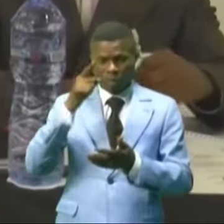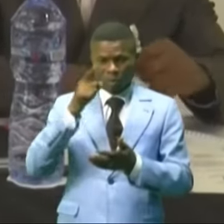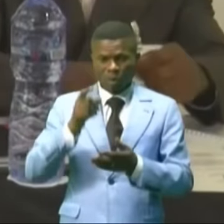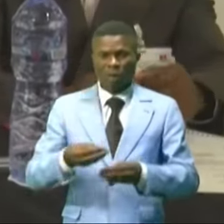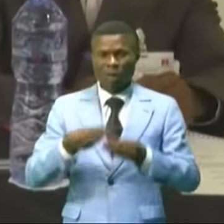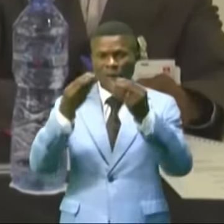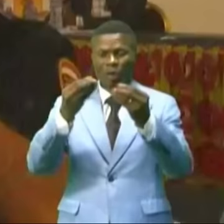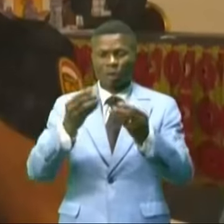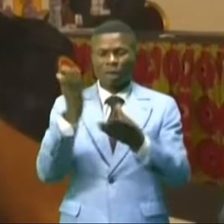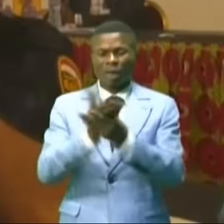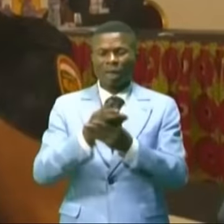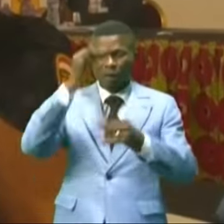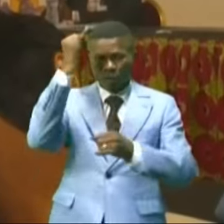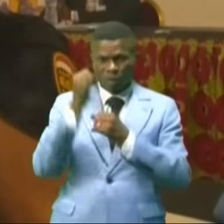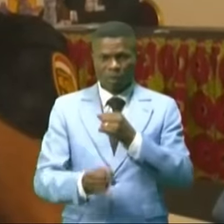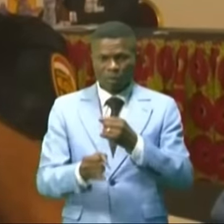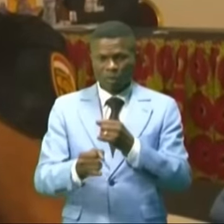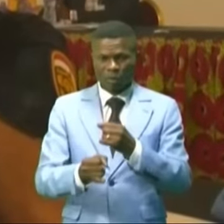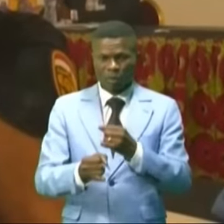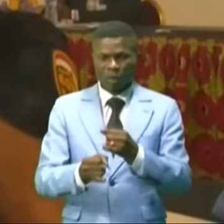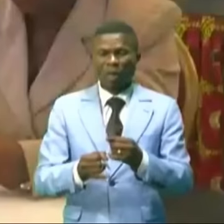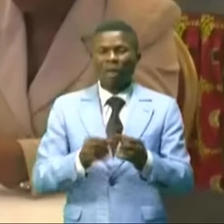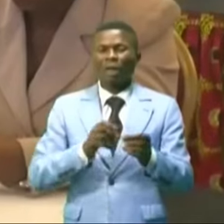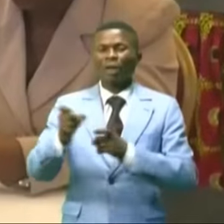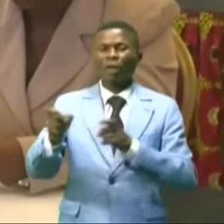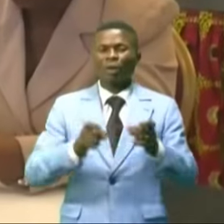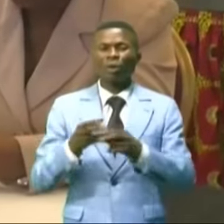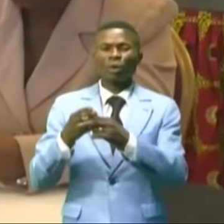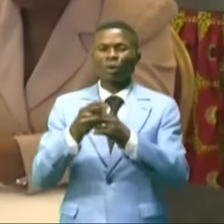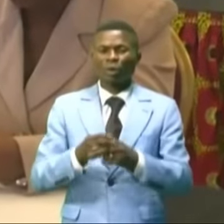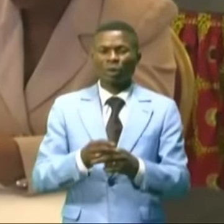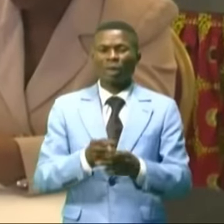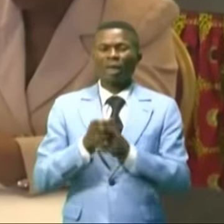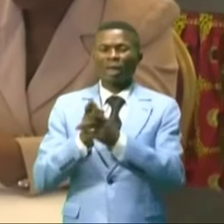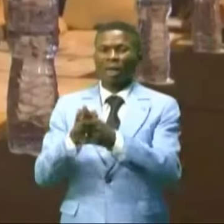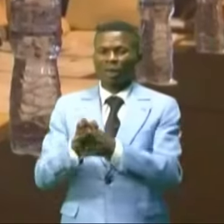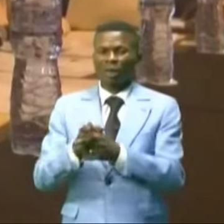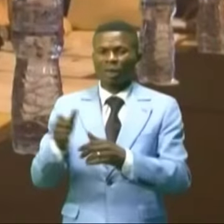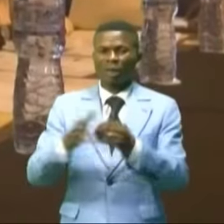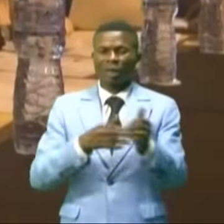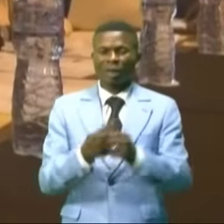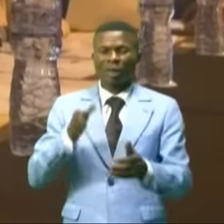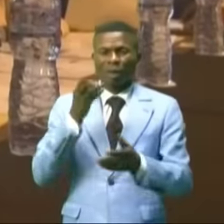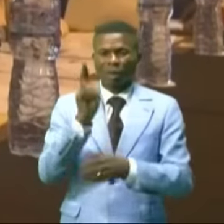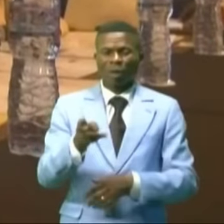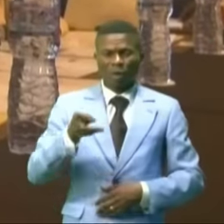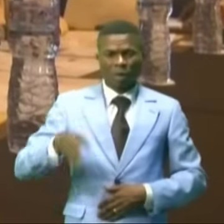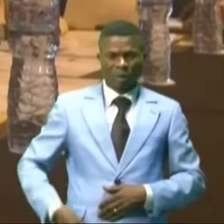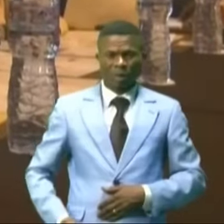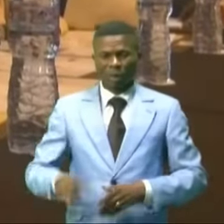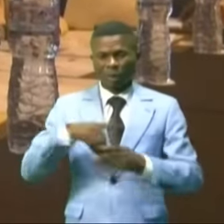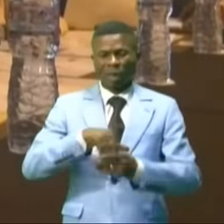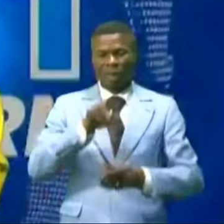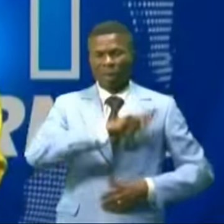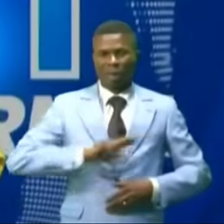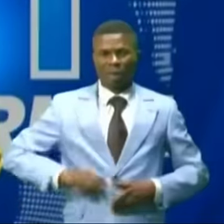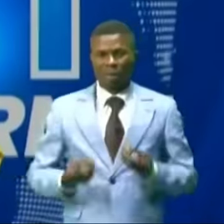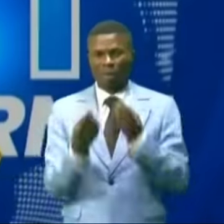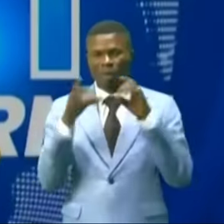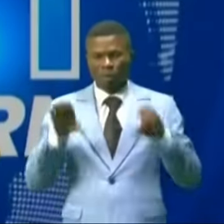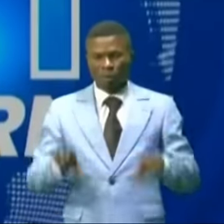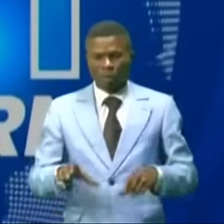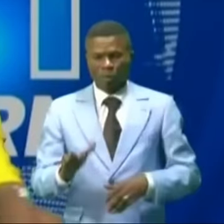document final qui sera de guide dans la gestion et contrôle des armes légères et petits calibres en RDC.